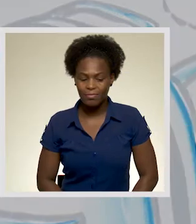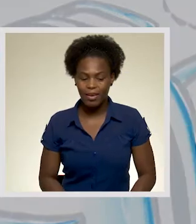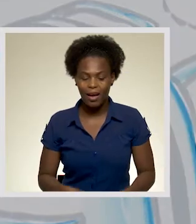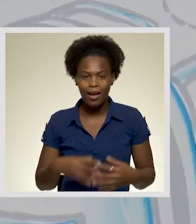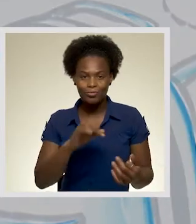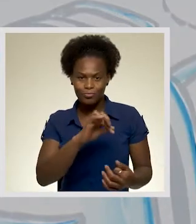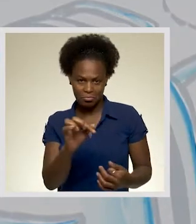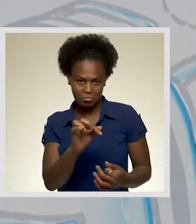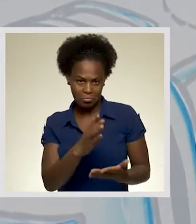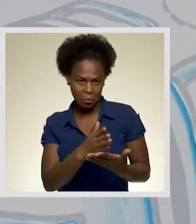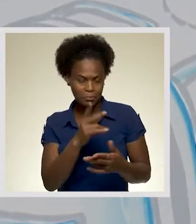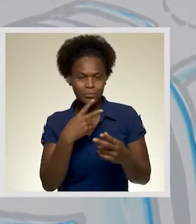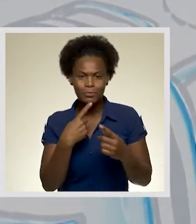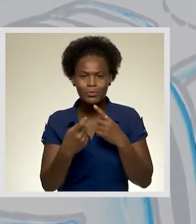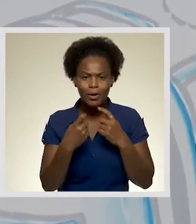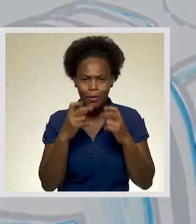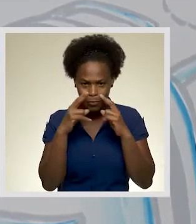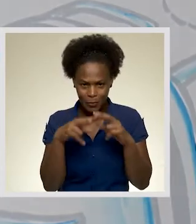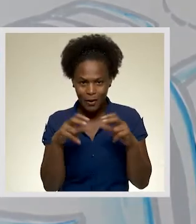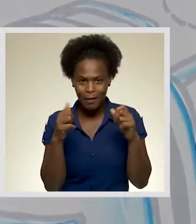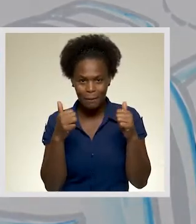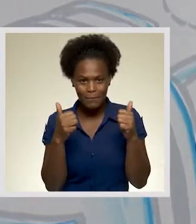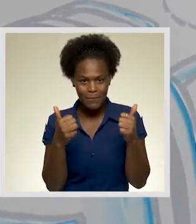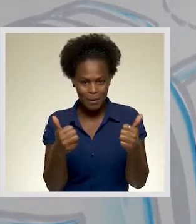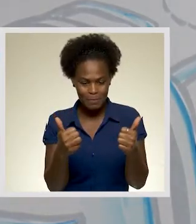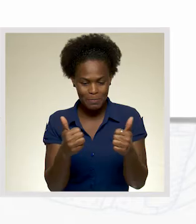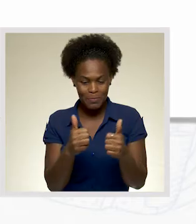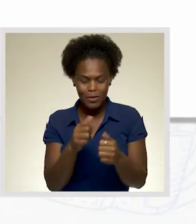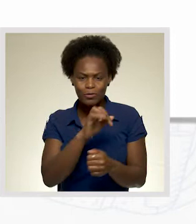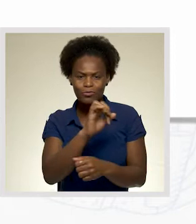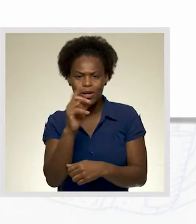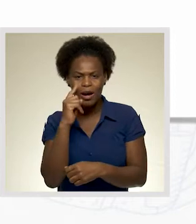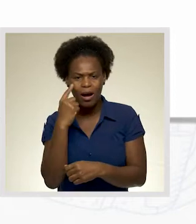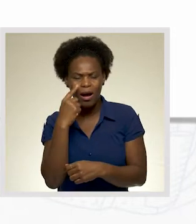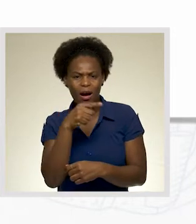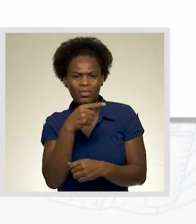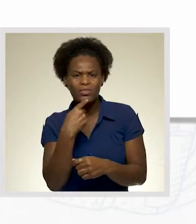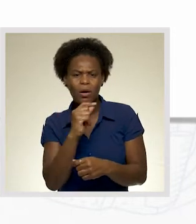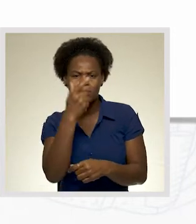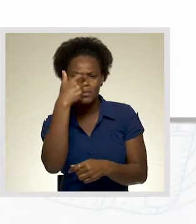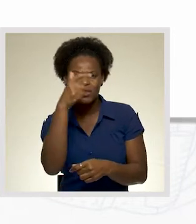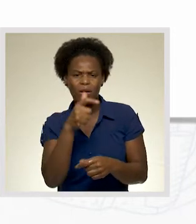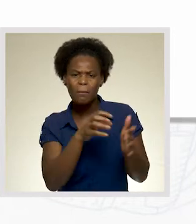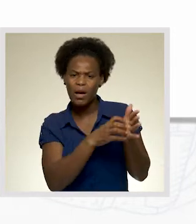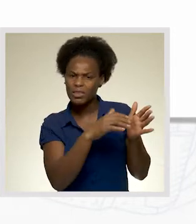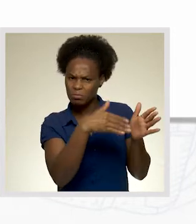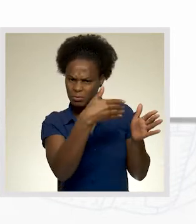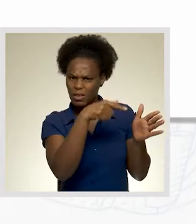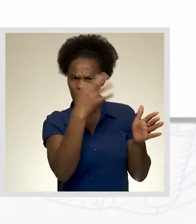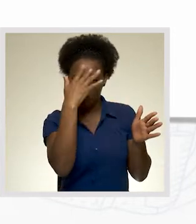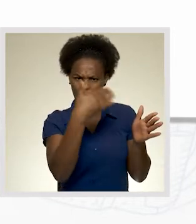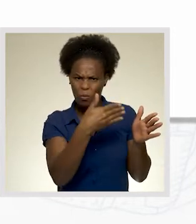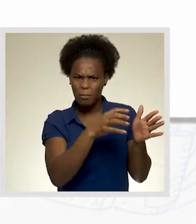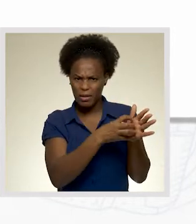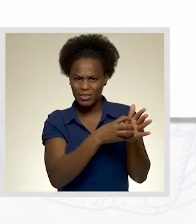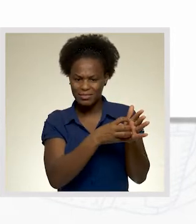Sûrement, vous avez trouvé la réponse. Très bien. Donc, vous reconnaissez les personnages du premier image.